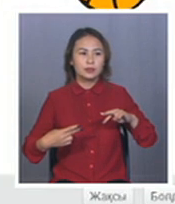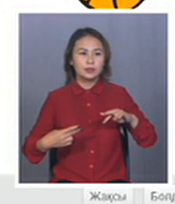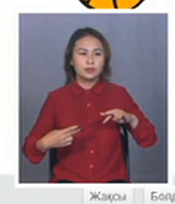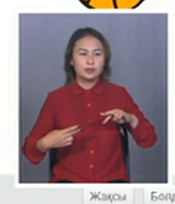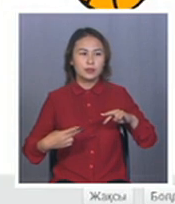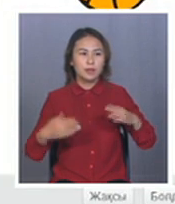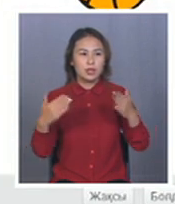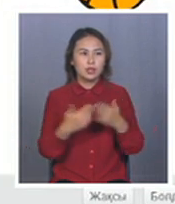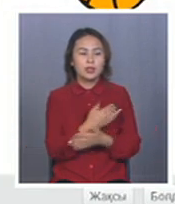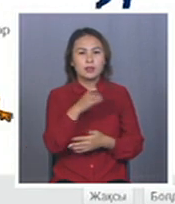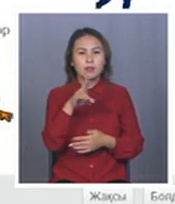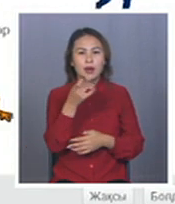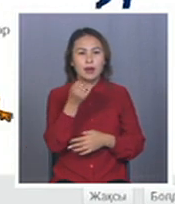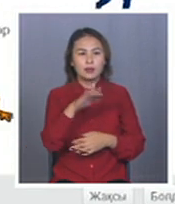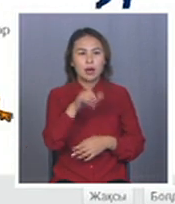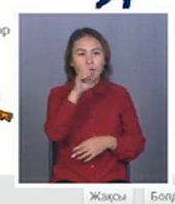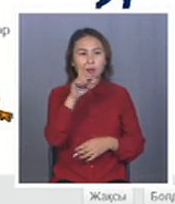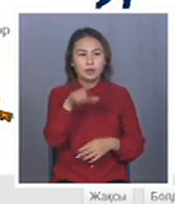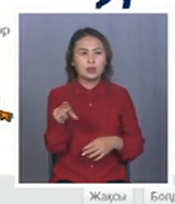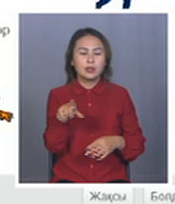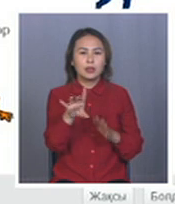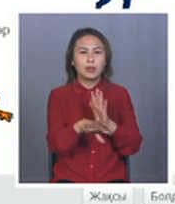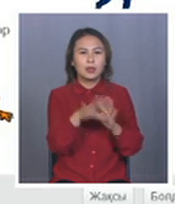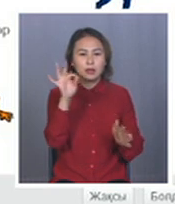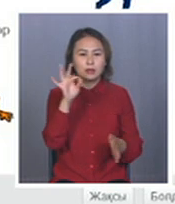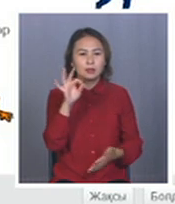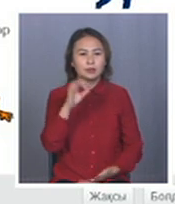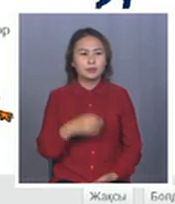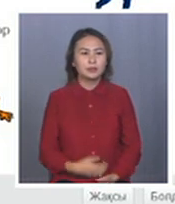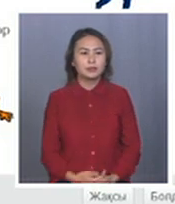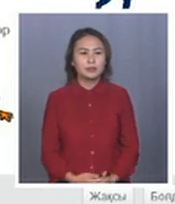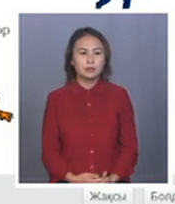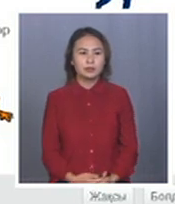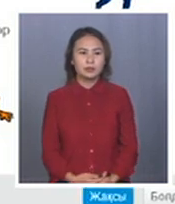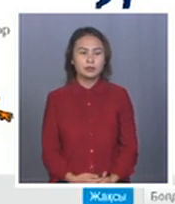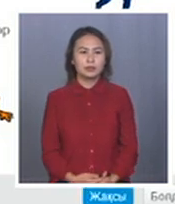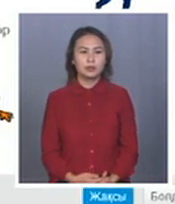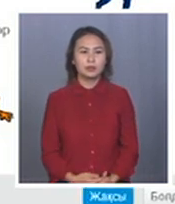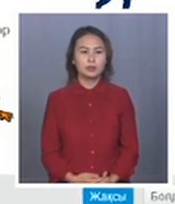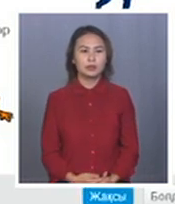Жаңа спрайтқа адам кейіпкерін пайдаланамыз. Енді